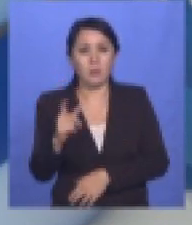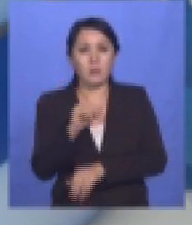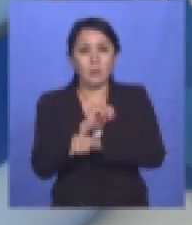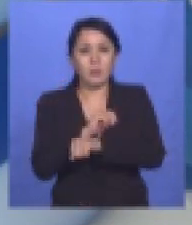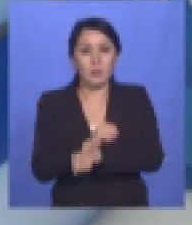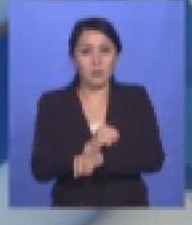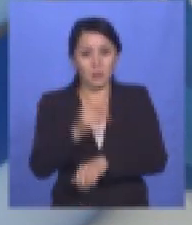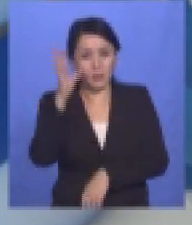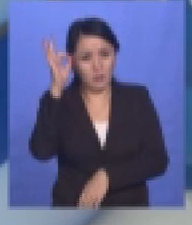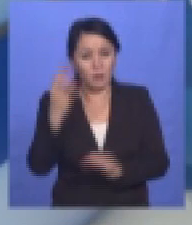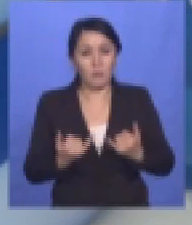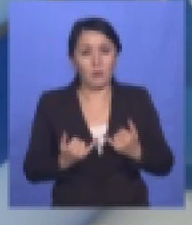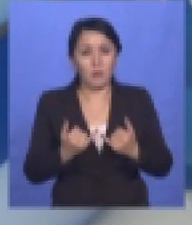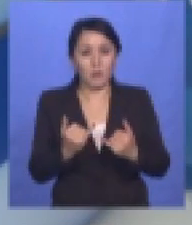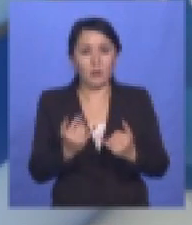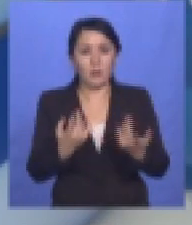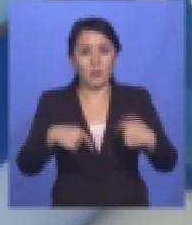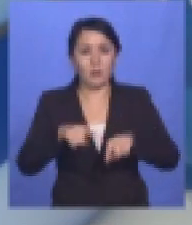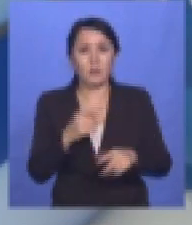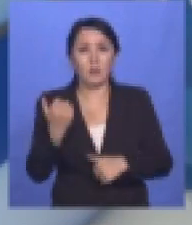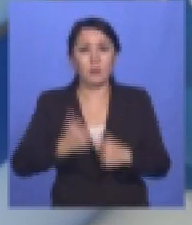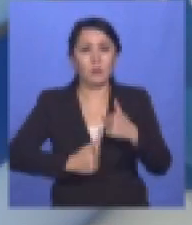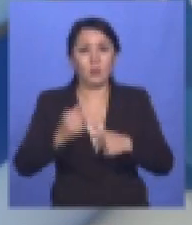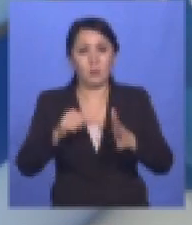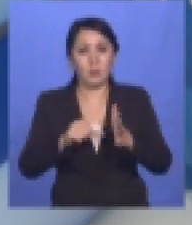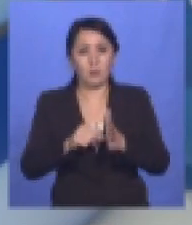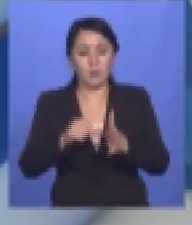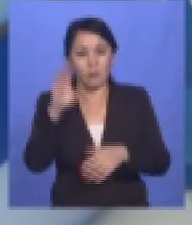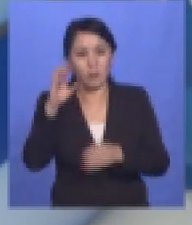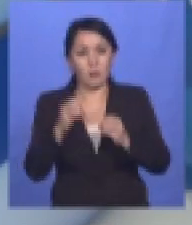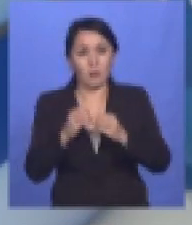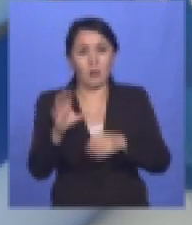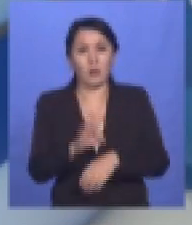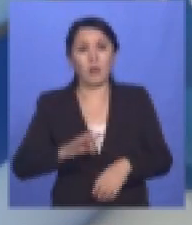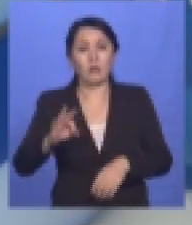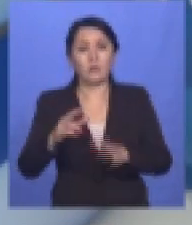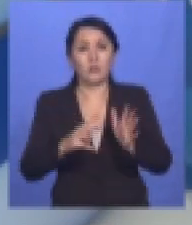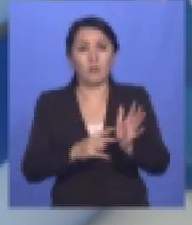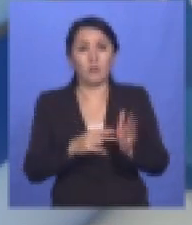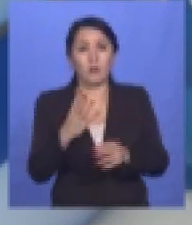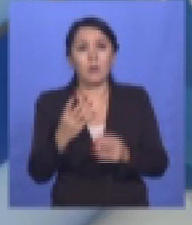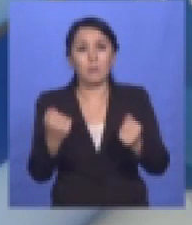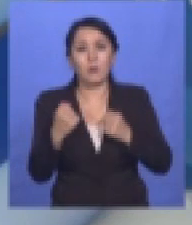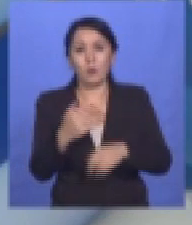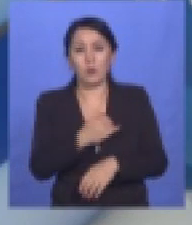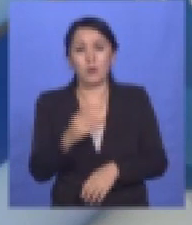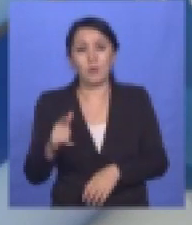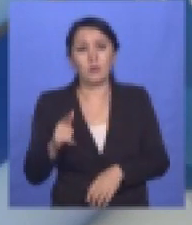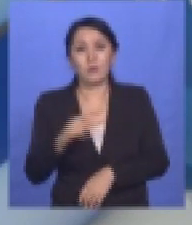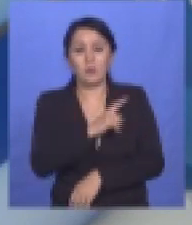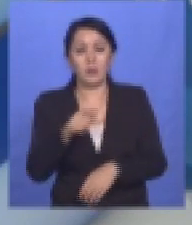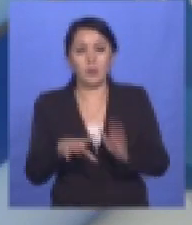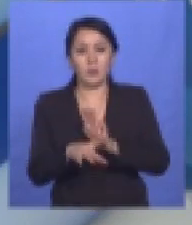қорғаныс қызметкерлерін еске алу құрметіне арналған. Жарысқа қатысуға еліміздің 10 облысынан 84 спортшы ниет білдіріп, өзара